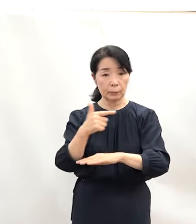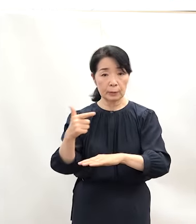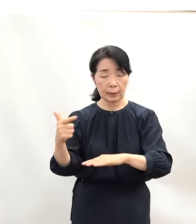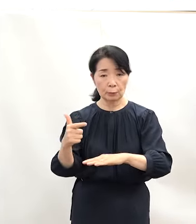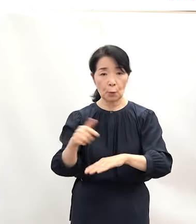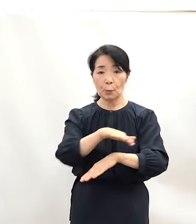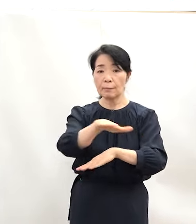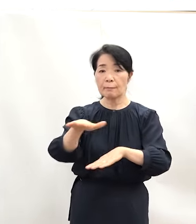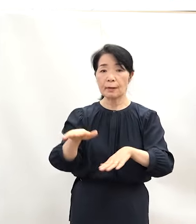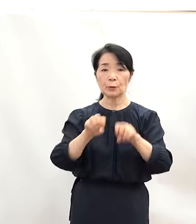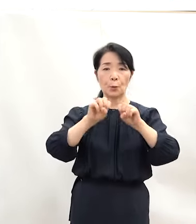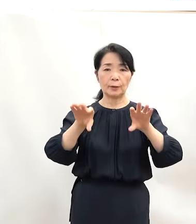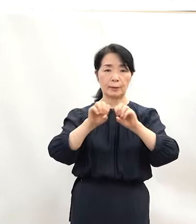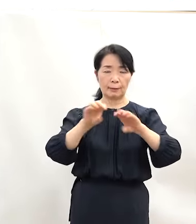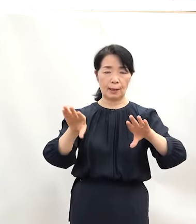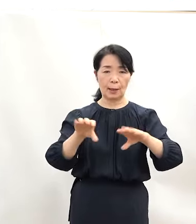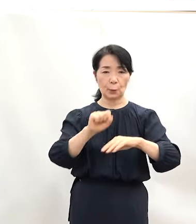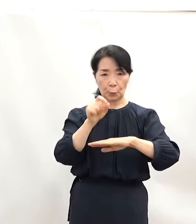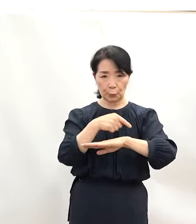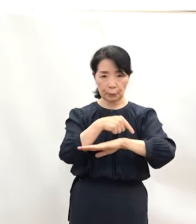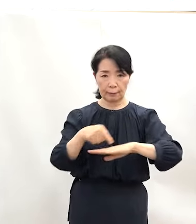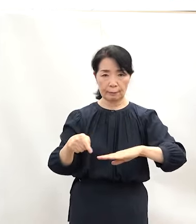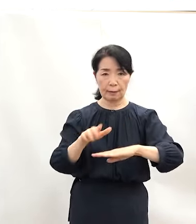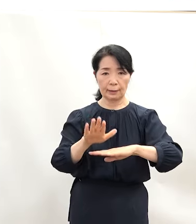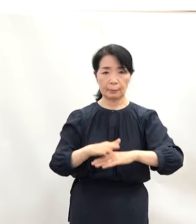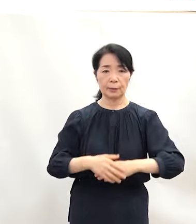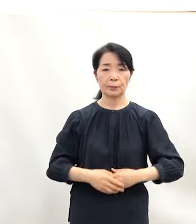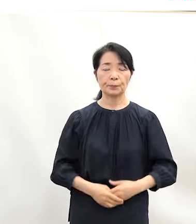お知らせする予定であります。